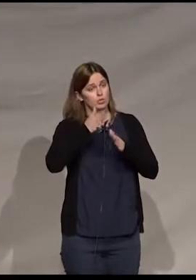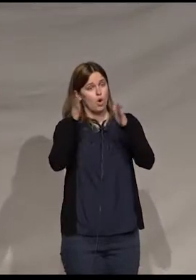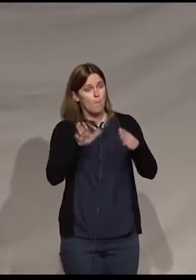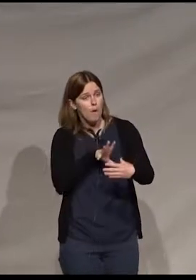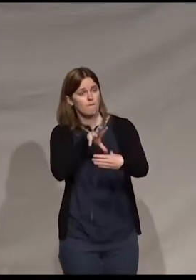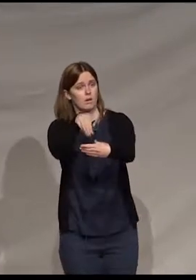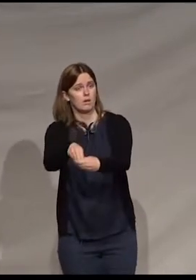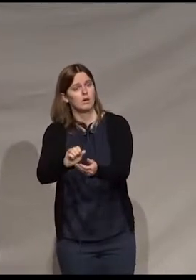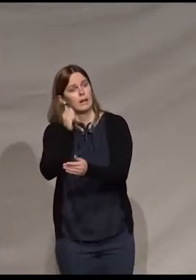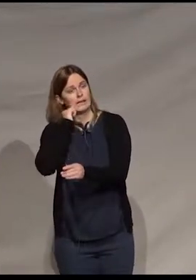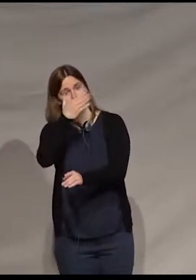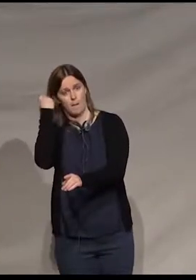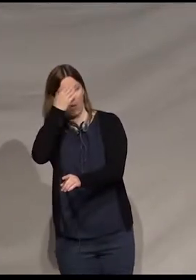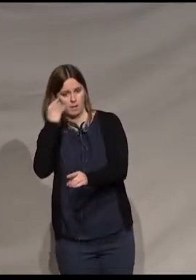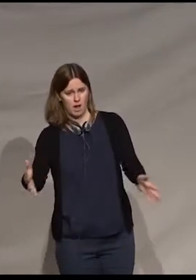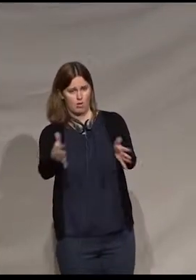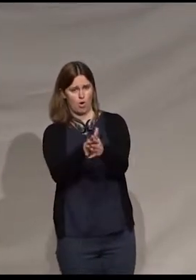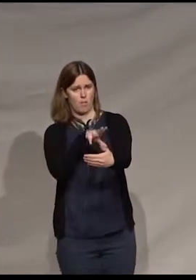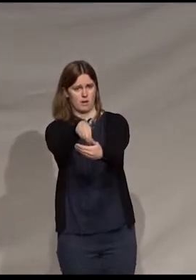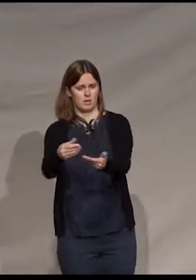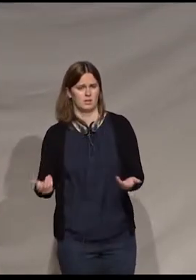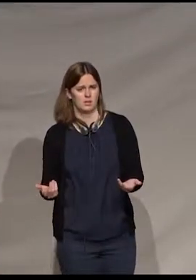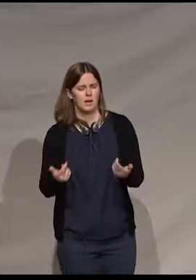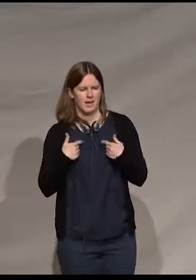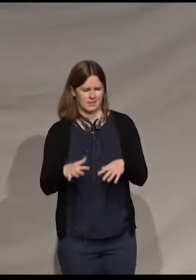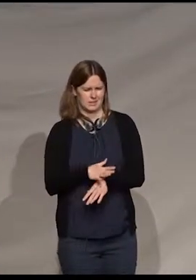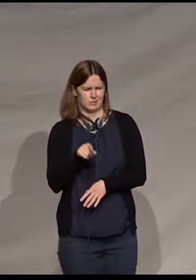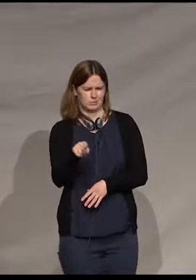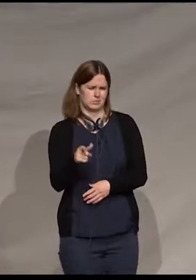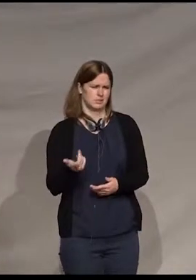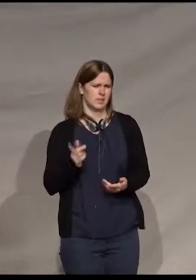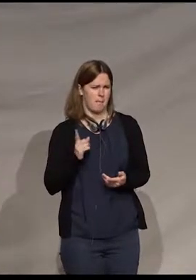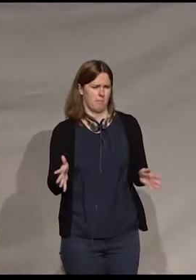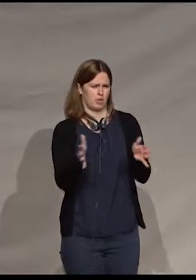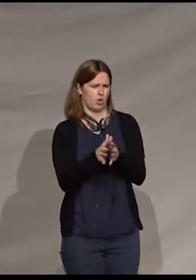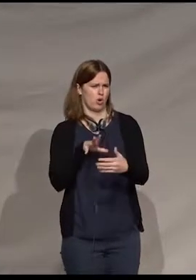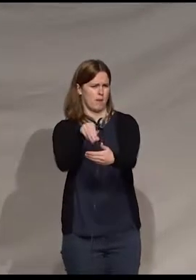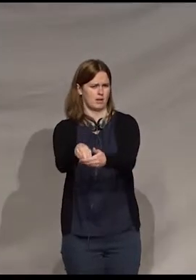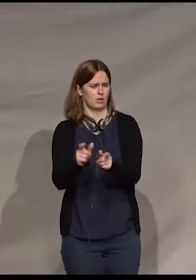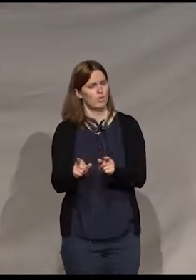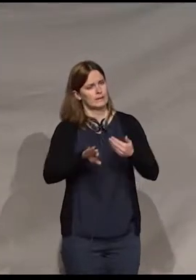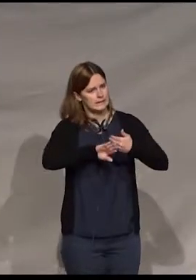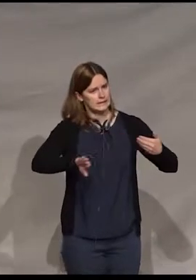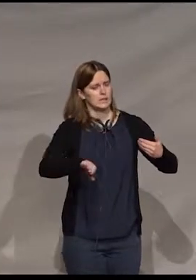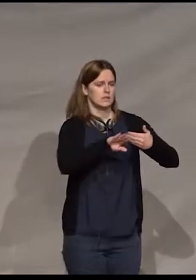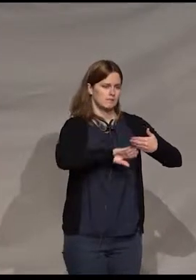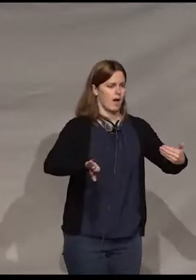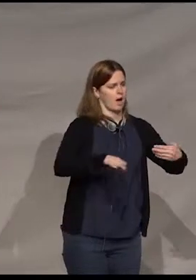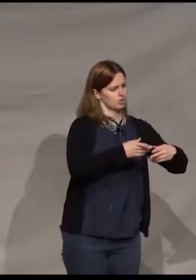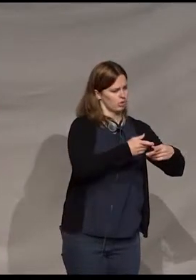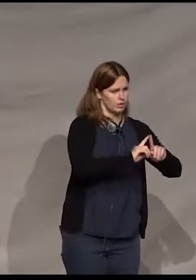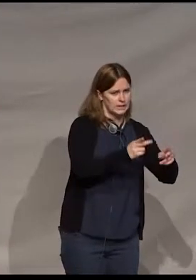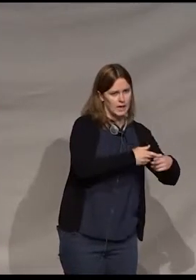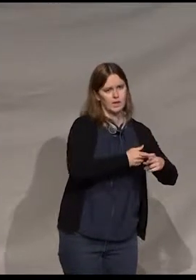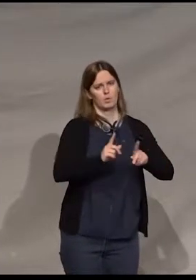která má zkrátka jiné možnosti než člověk s tím Alzheimerem, je samozřejmě určitým mechanismem toho zdravotnického a